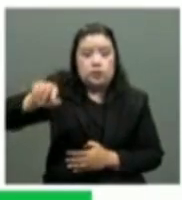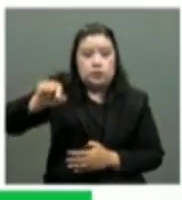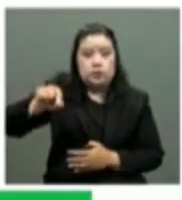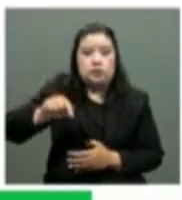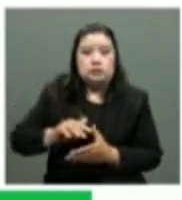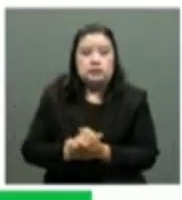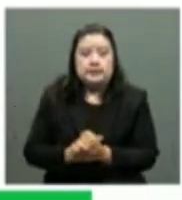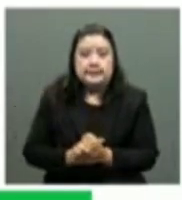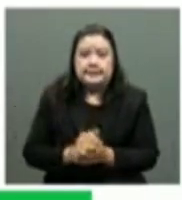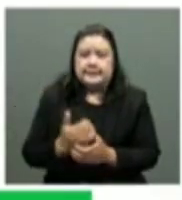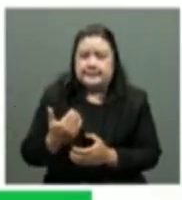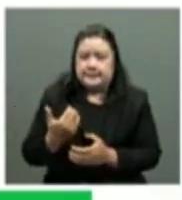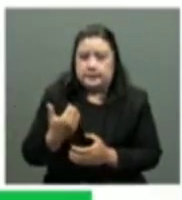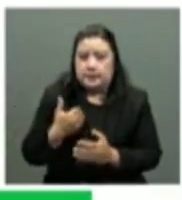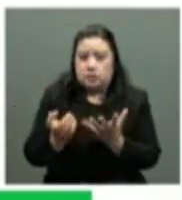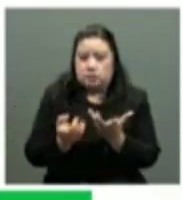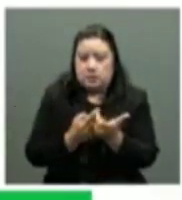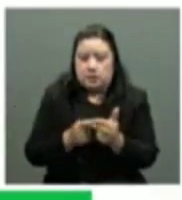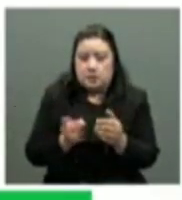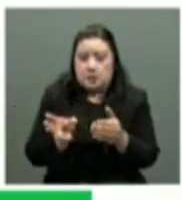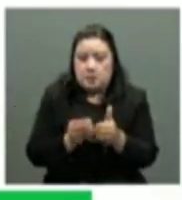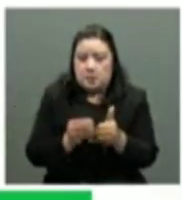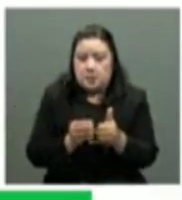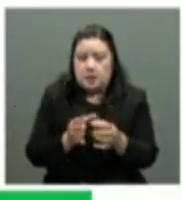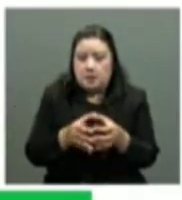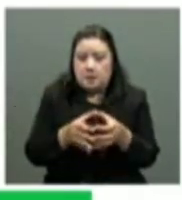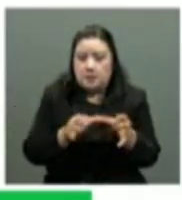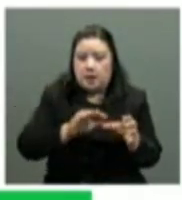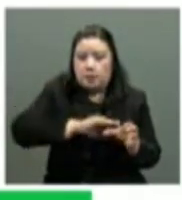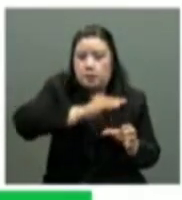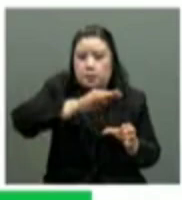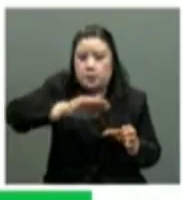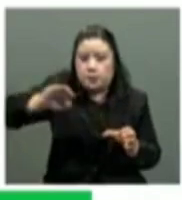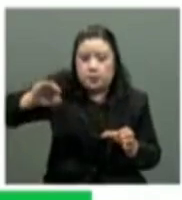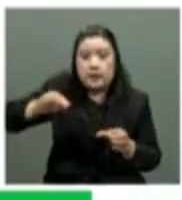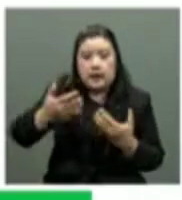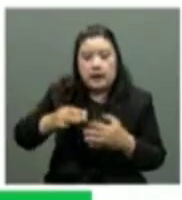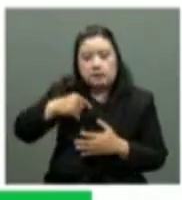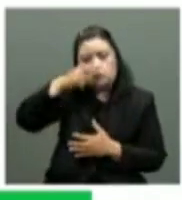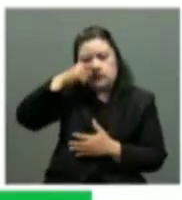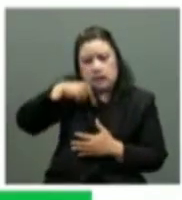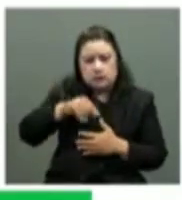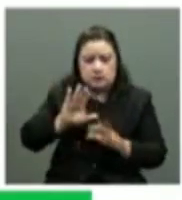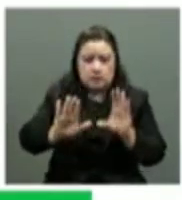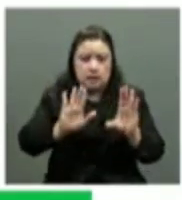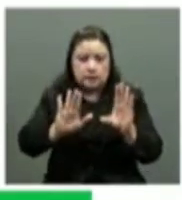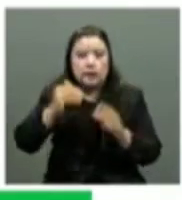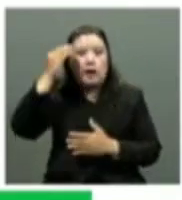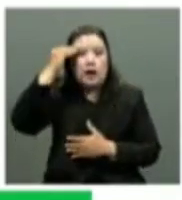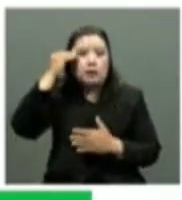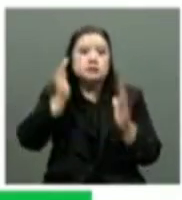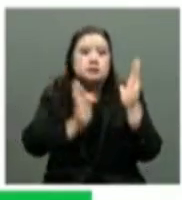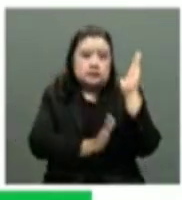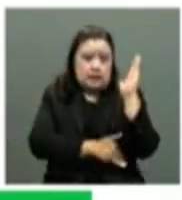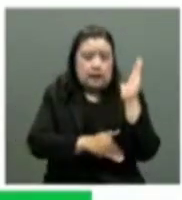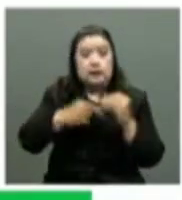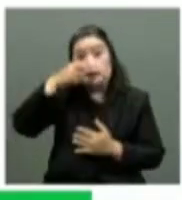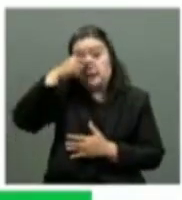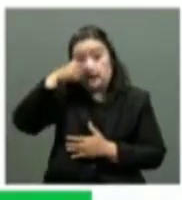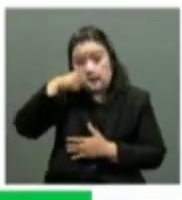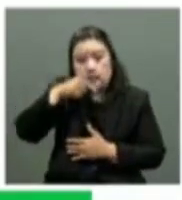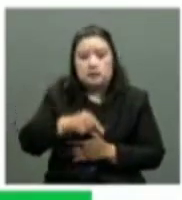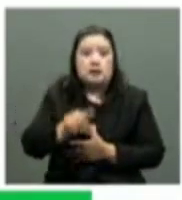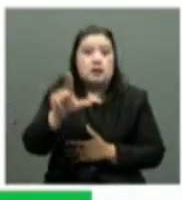แนวโน้มจะสูงขึ้นไปอีกนะครับที่จะเหมือนกันกับเราก็น่าจะเป็นทางเกาหลีใต้กับไทยเนี่ยนะครับเส้น